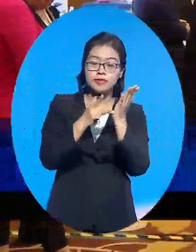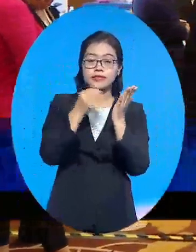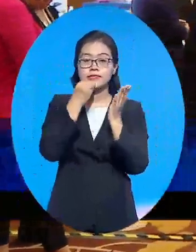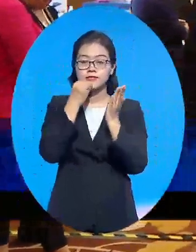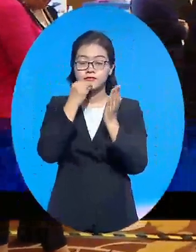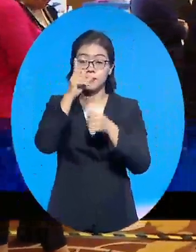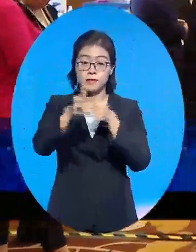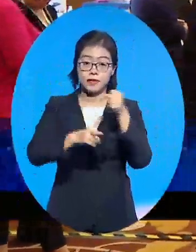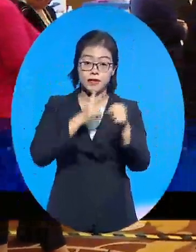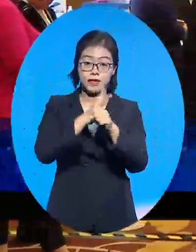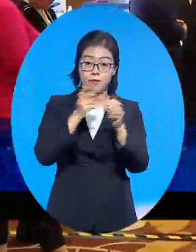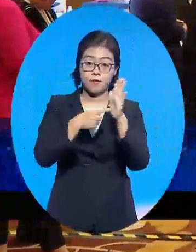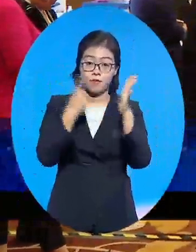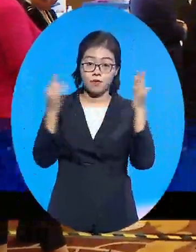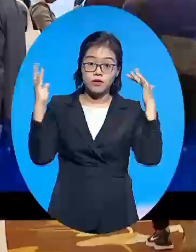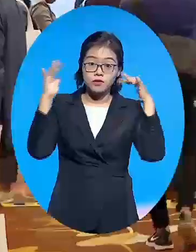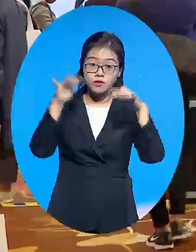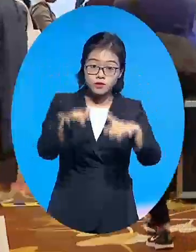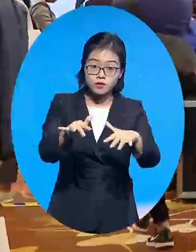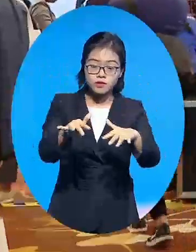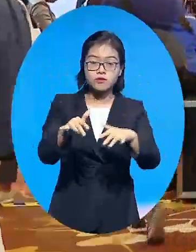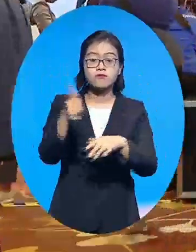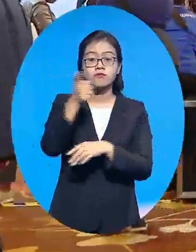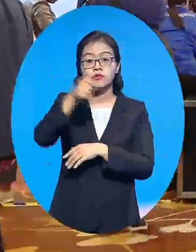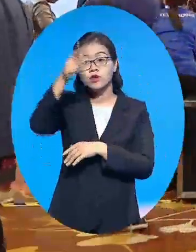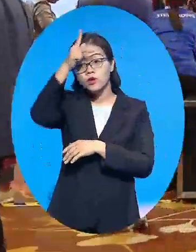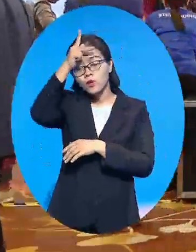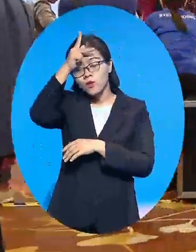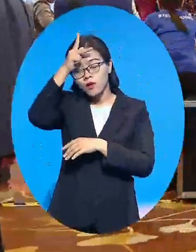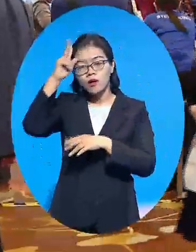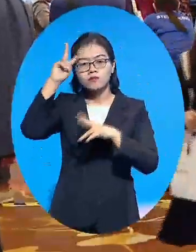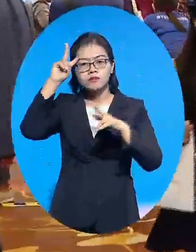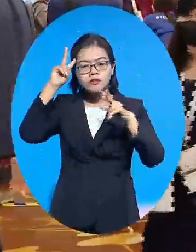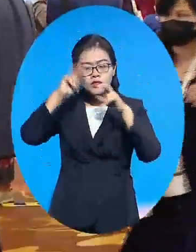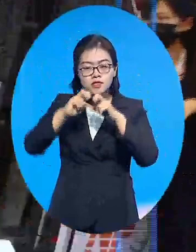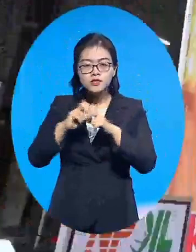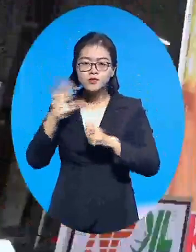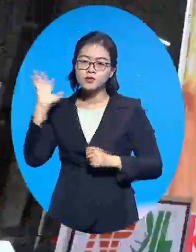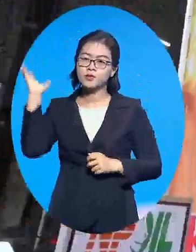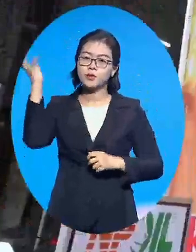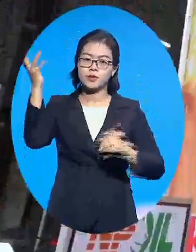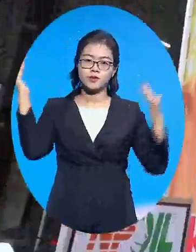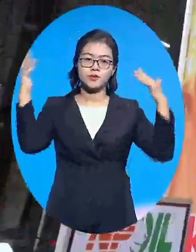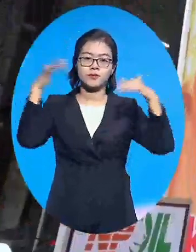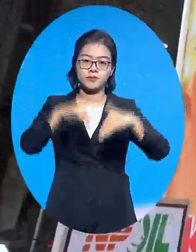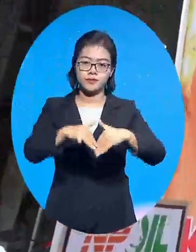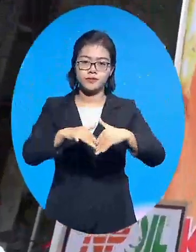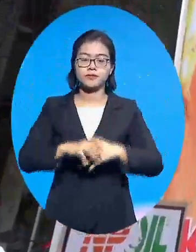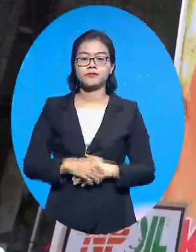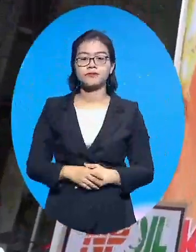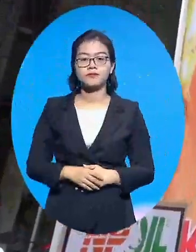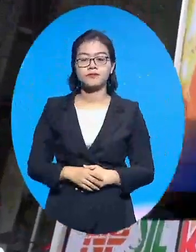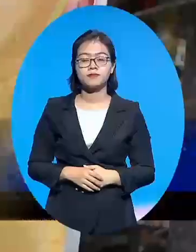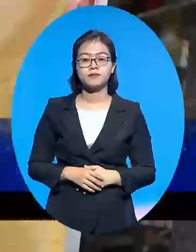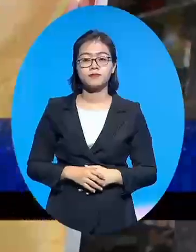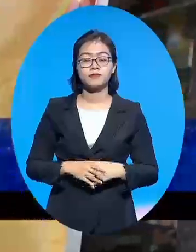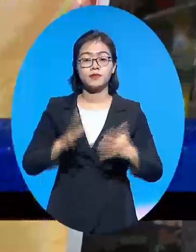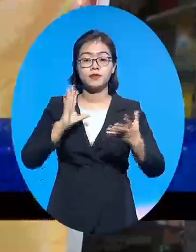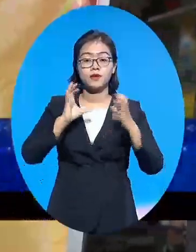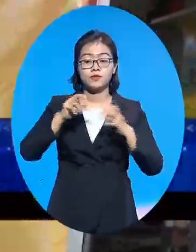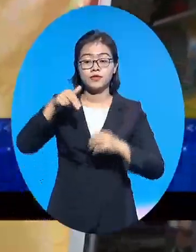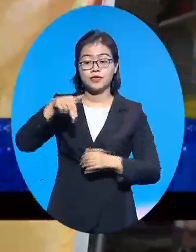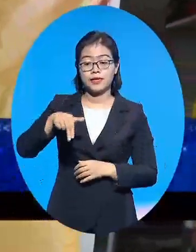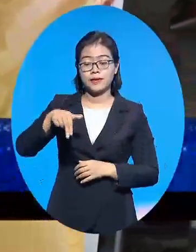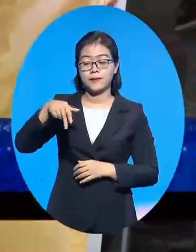một lần quy tụ các nhà khoa học danh tiếng trên toàn cầu trong lĩnh vực thực phẩm công ty cổ phần NP oi